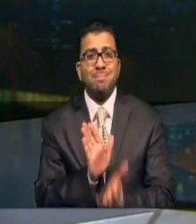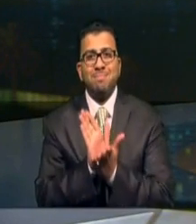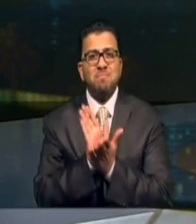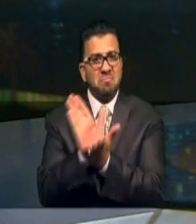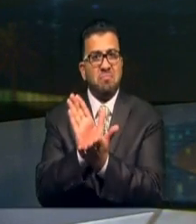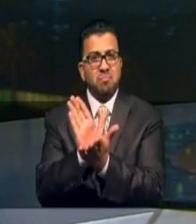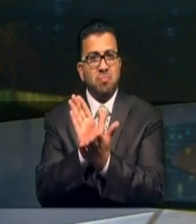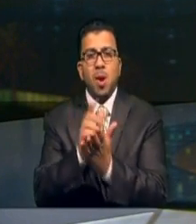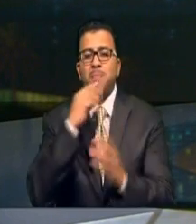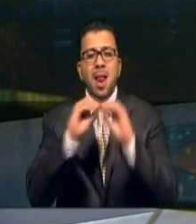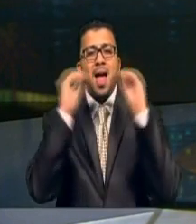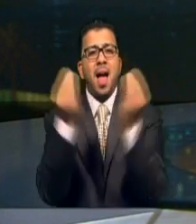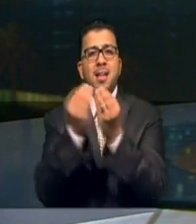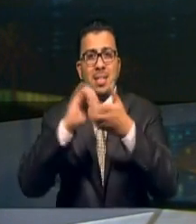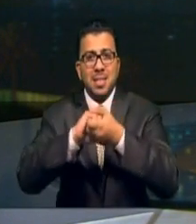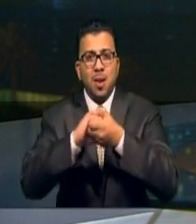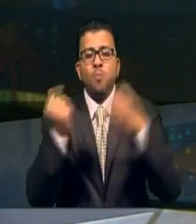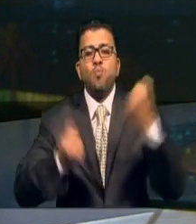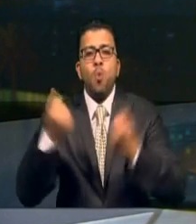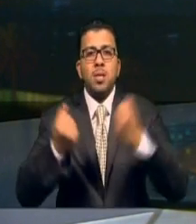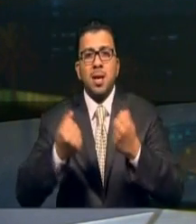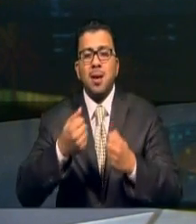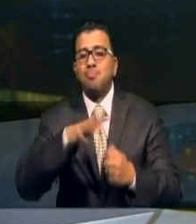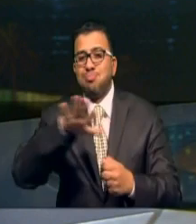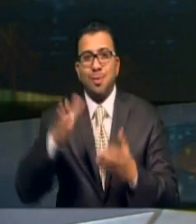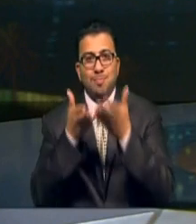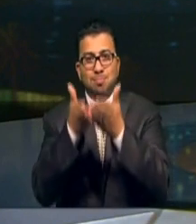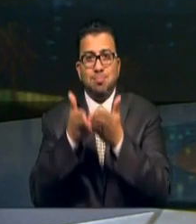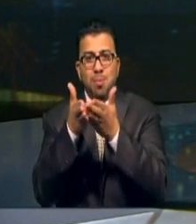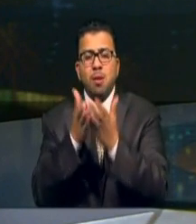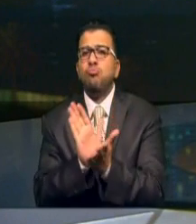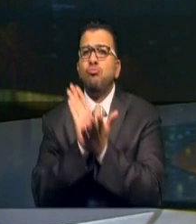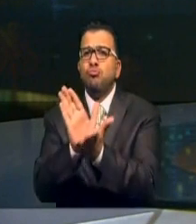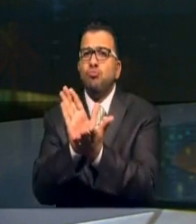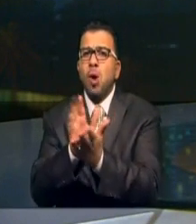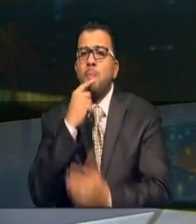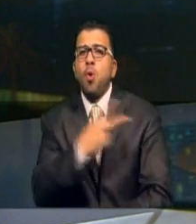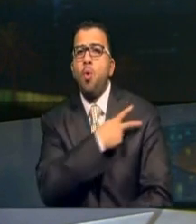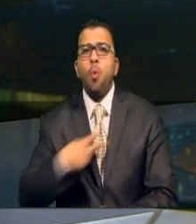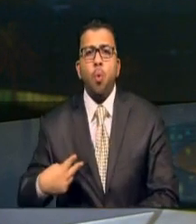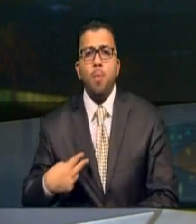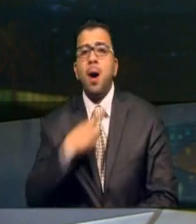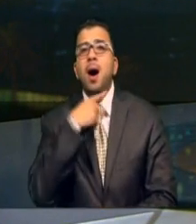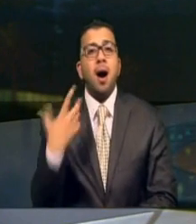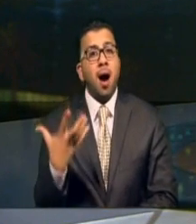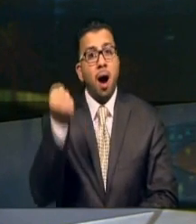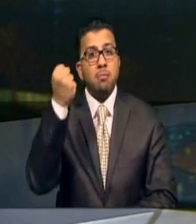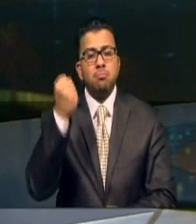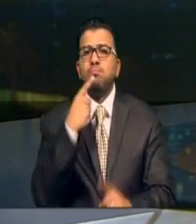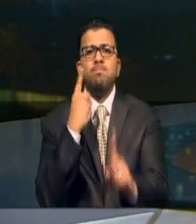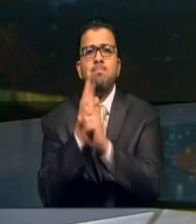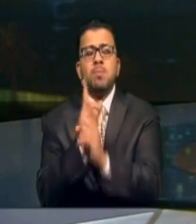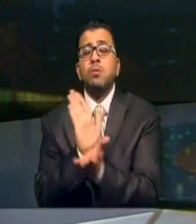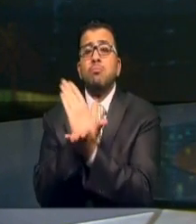كرمت الهيئة الاتحادية للمواصلات البرية والبحرية شركائها في القطاع الاتحادي والحكومي والخاص ضمن